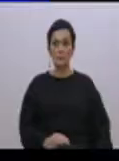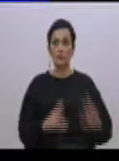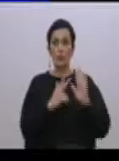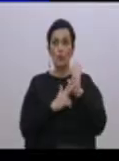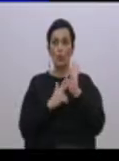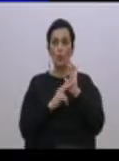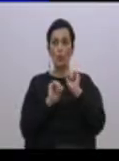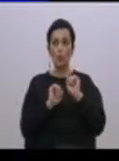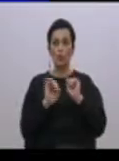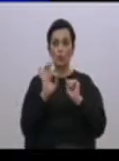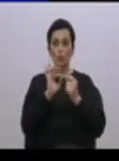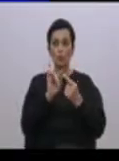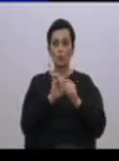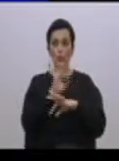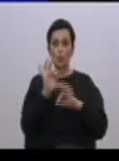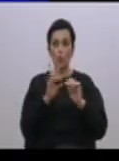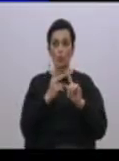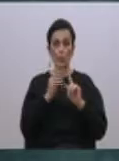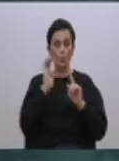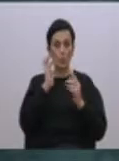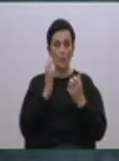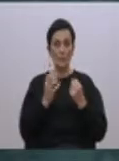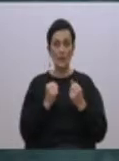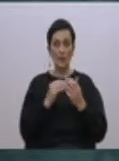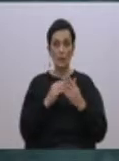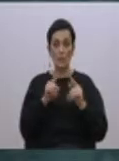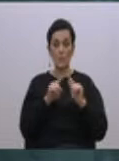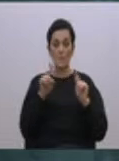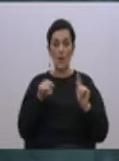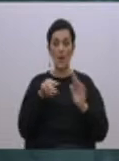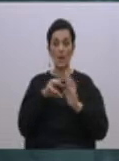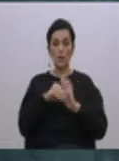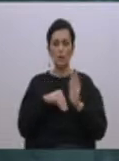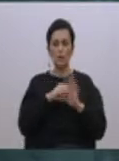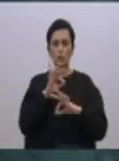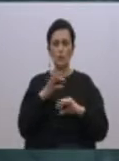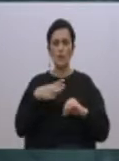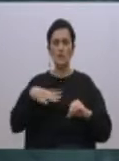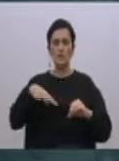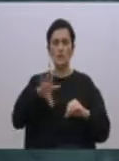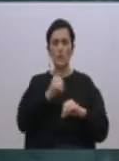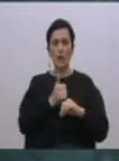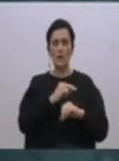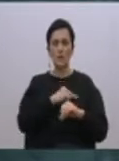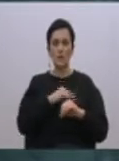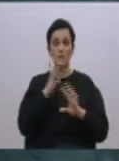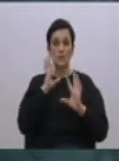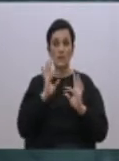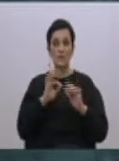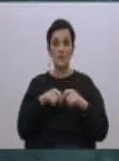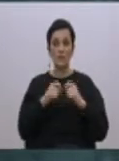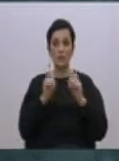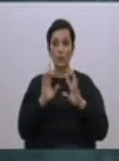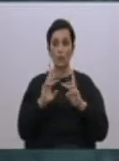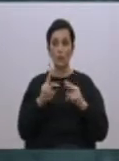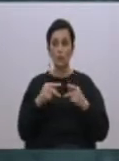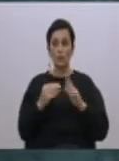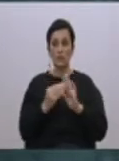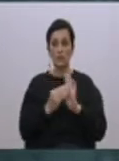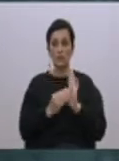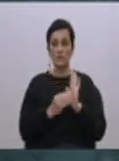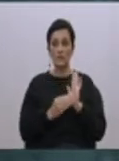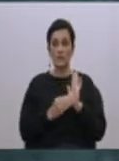Otrocim ochi, nu-l țin al doilea proiect, mi-au rămas venit mirebuli. Am mai pagat ce mai proiecte, s-a cartos administrația sa, am dragoste cu deșit, s-a levișit din șe